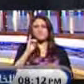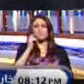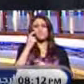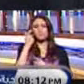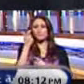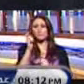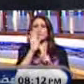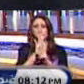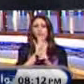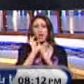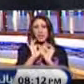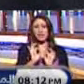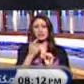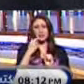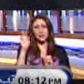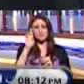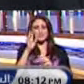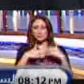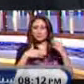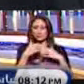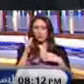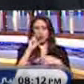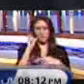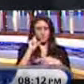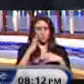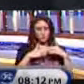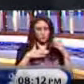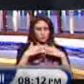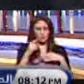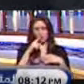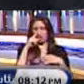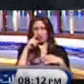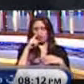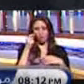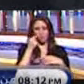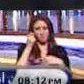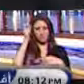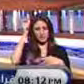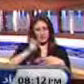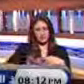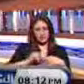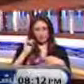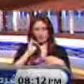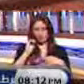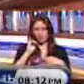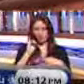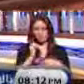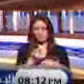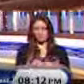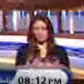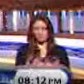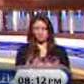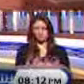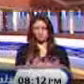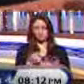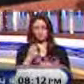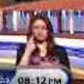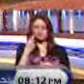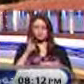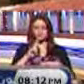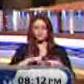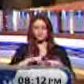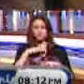الإنسان المصري، وفي نفس الوقت كرامة هذا الإنسان المصري خارج مصر. في الوقت الذي يشيع فيه الآلاف